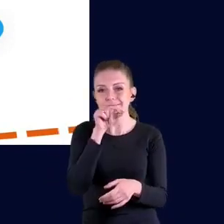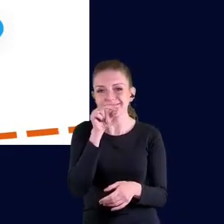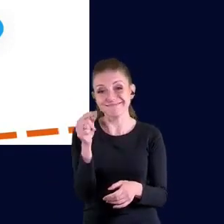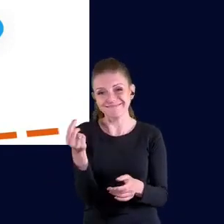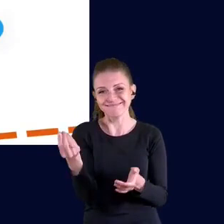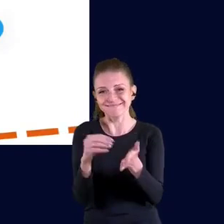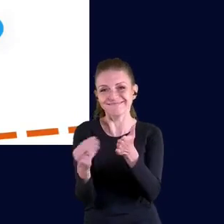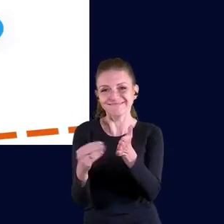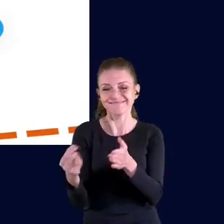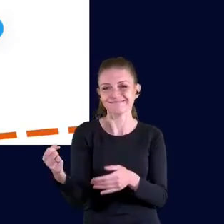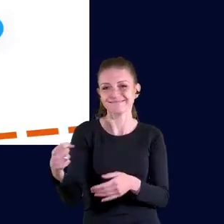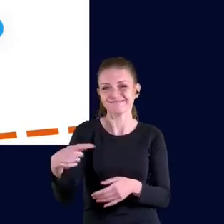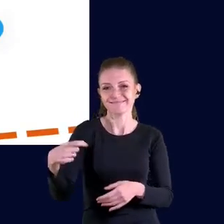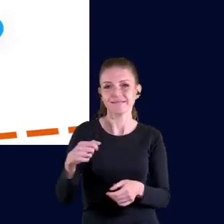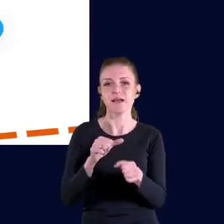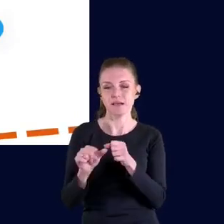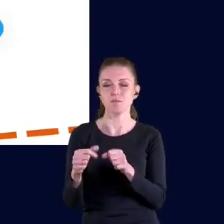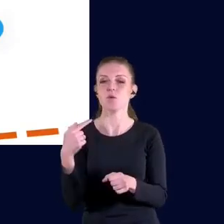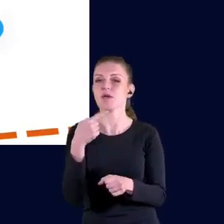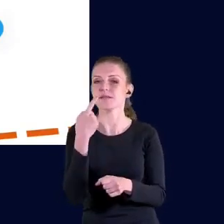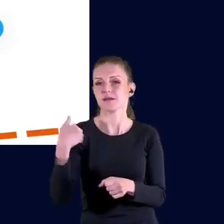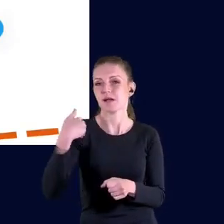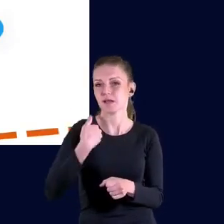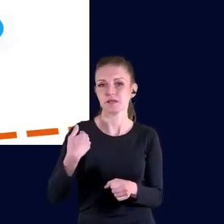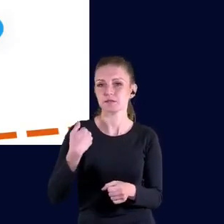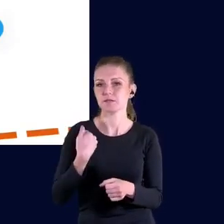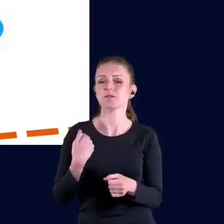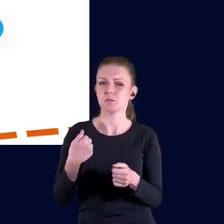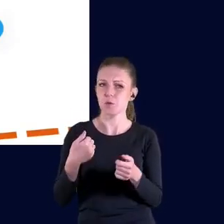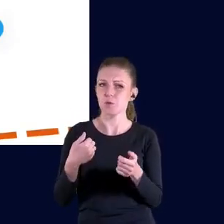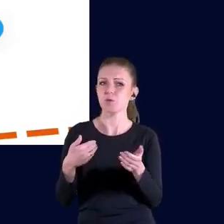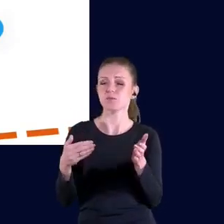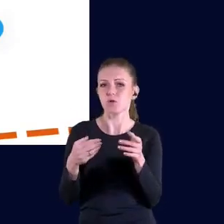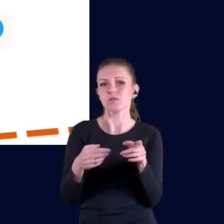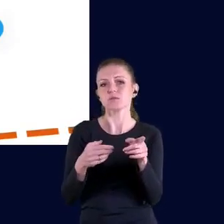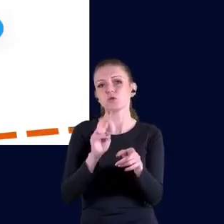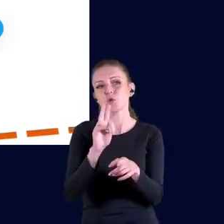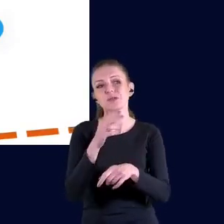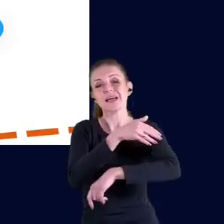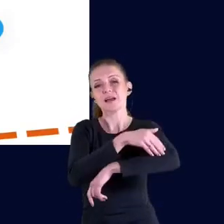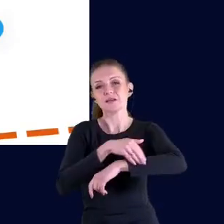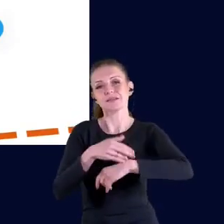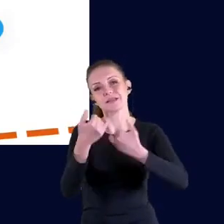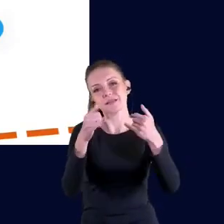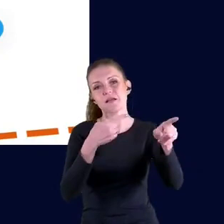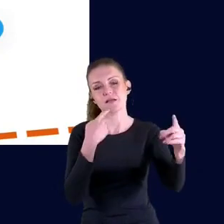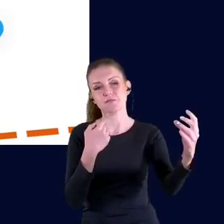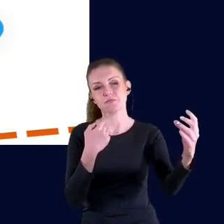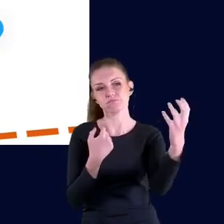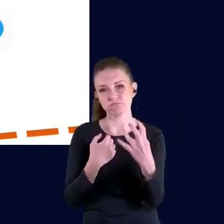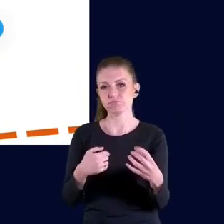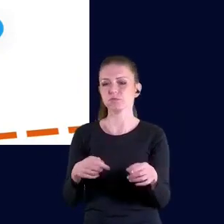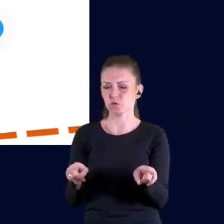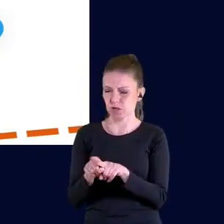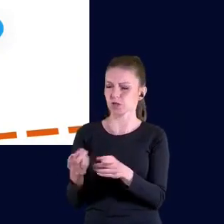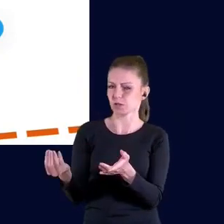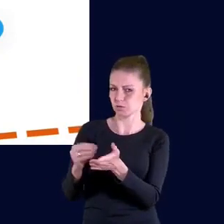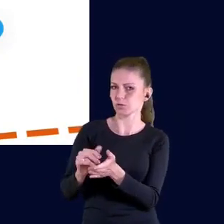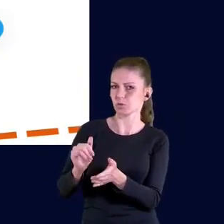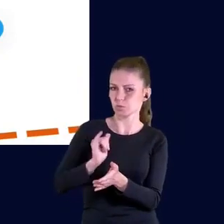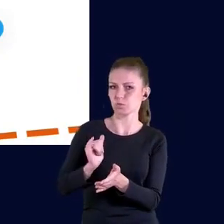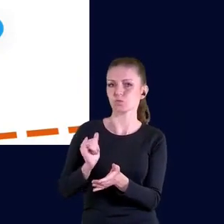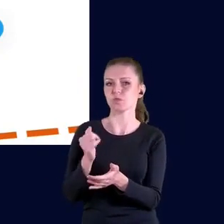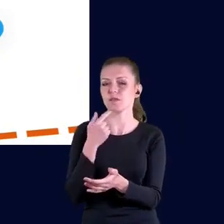pojawia się również języku angielskim na potrzeby naszych zagranicznych obserwatorów nasz bibliotecznych